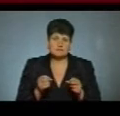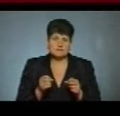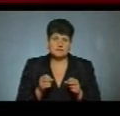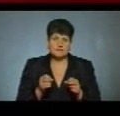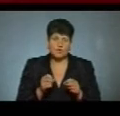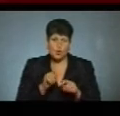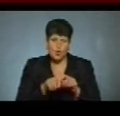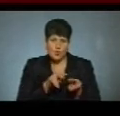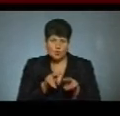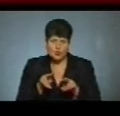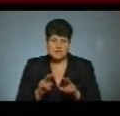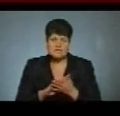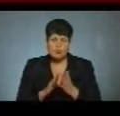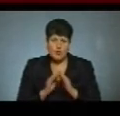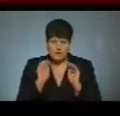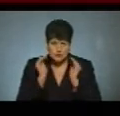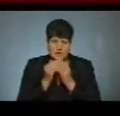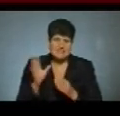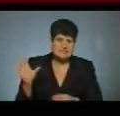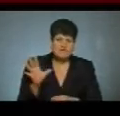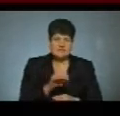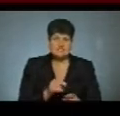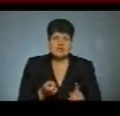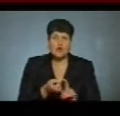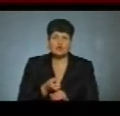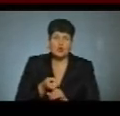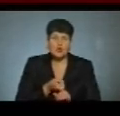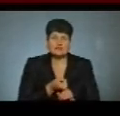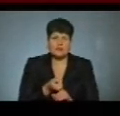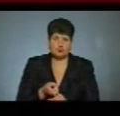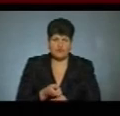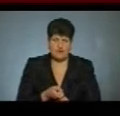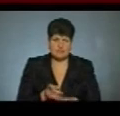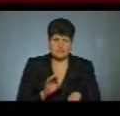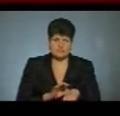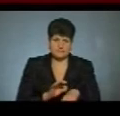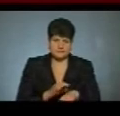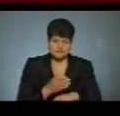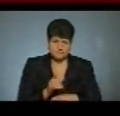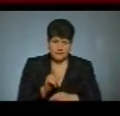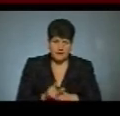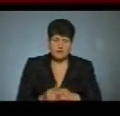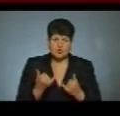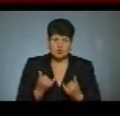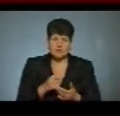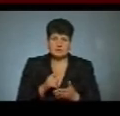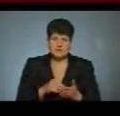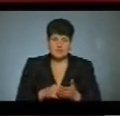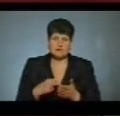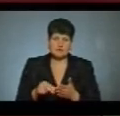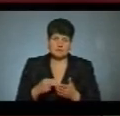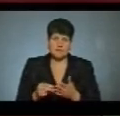умов самоізоляції осіб, які контактували з інфікованим. Вивчаємо сьогодні питання придбання апарату штучної вентиляції